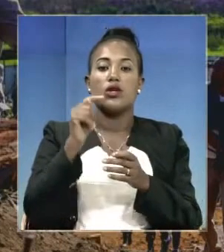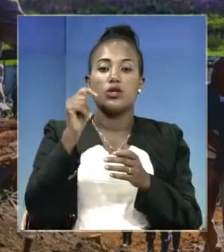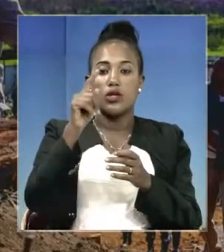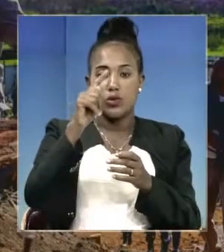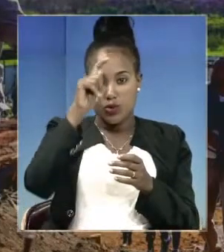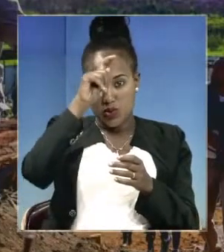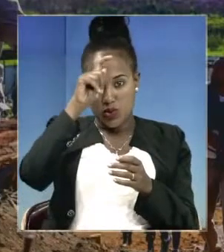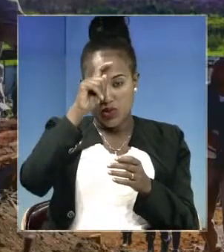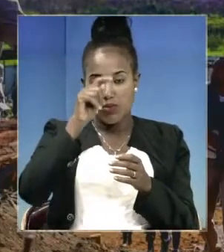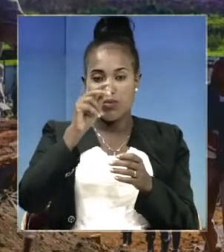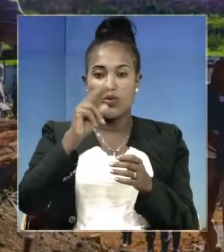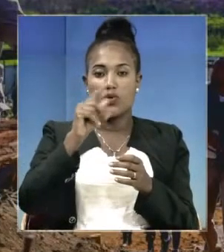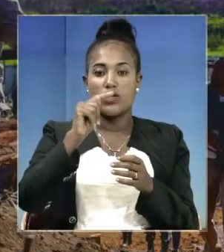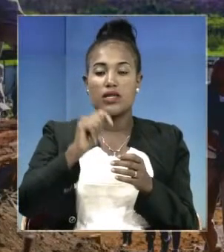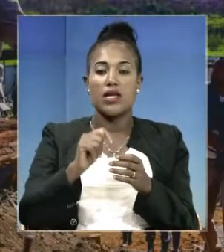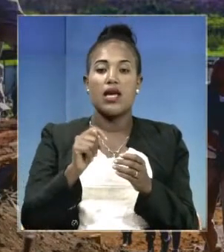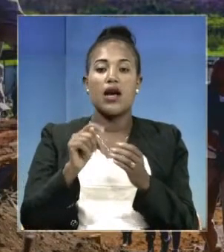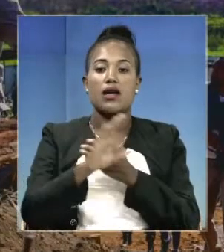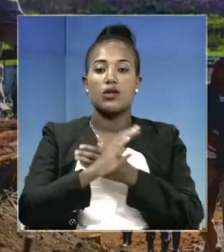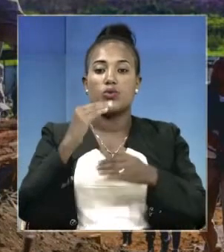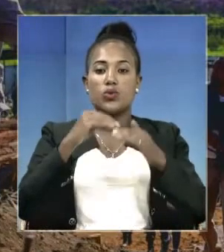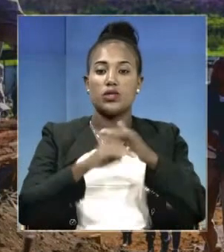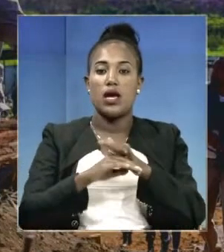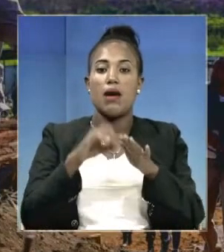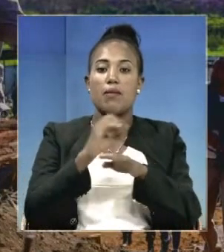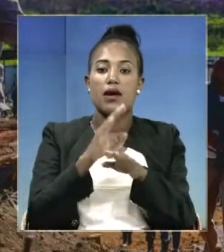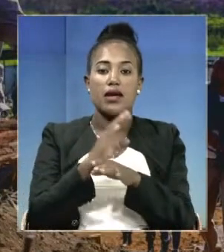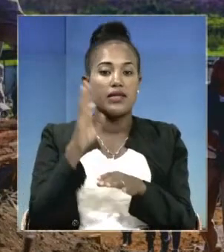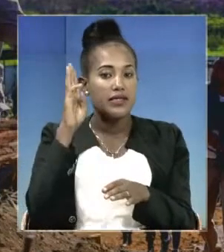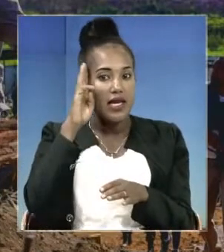ቦቴክና የሃገር ውስጥ አማካሪ ስታዲያ